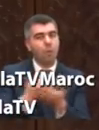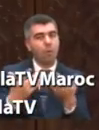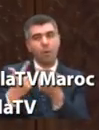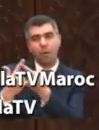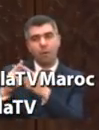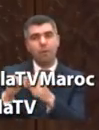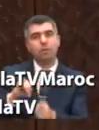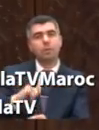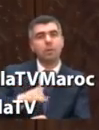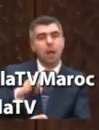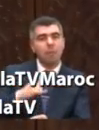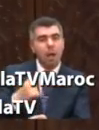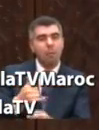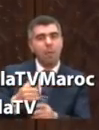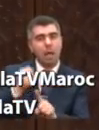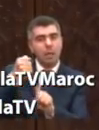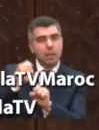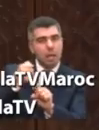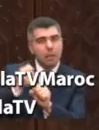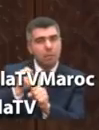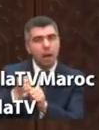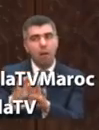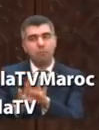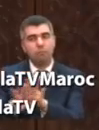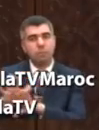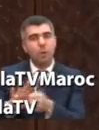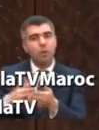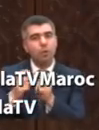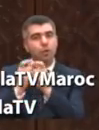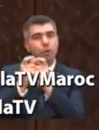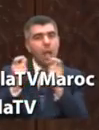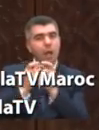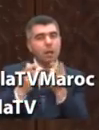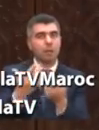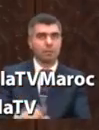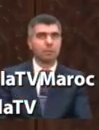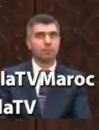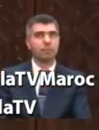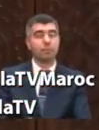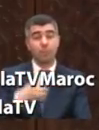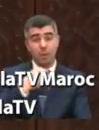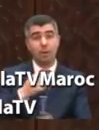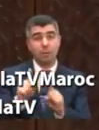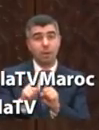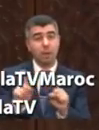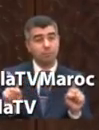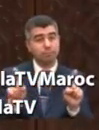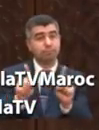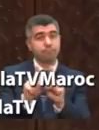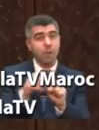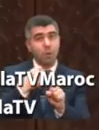الاجتماعي للشباب، وأيضا من رفع تنافسية المقاولات. وكي عشتوا معنا حظينا بشرف تقديم